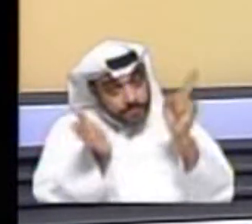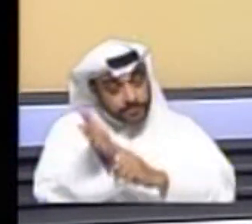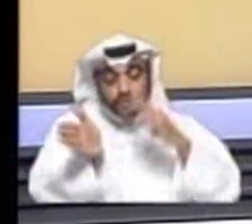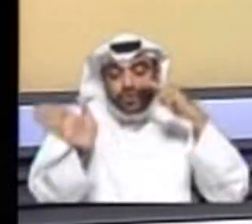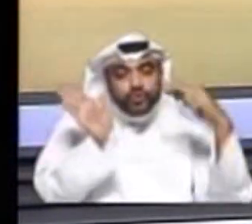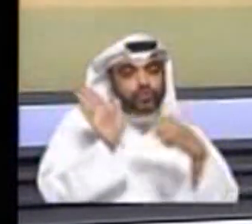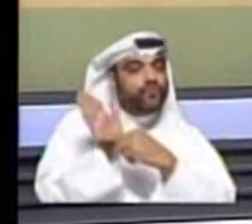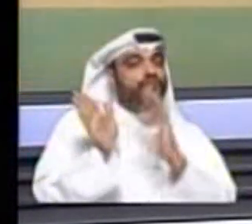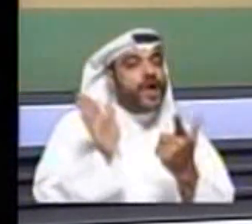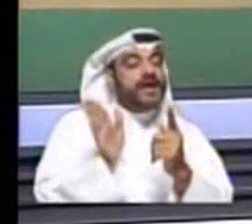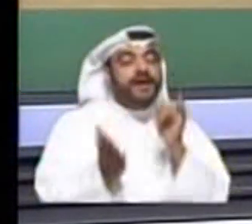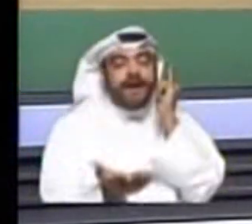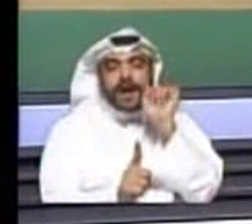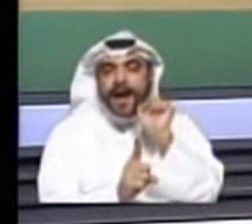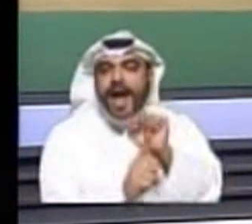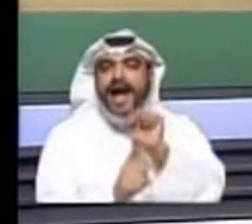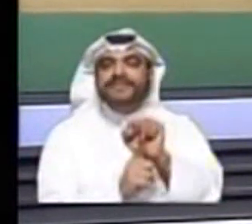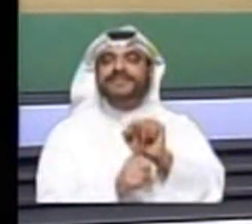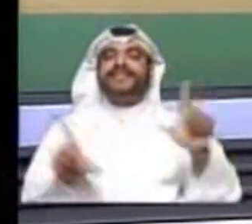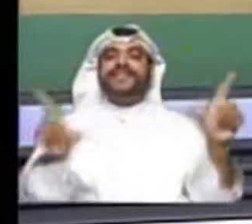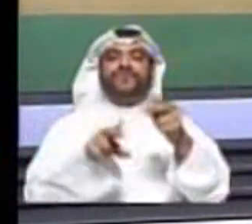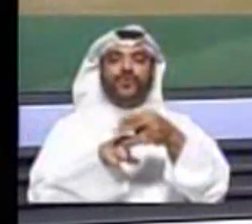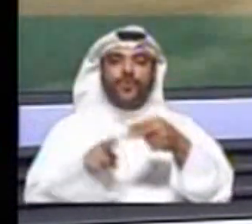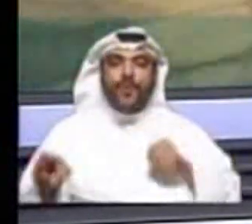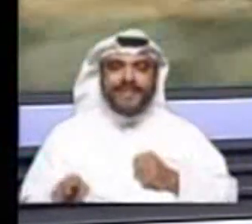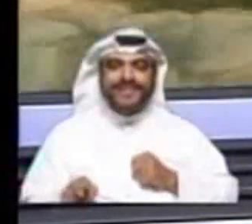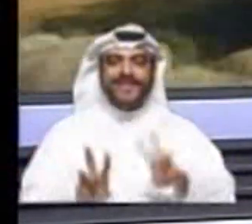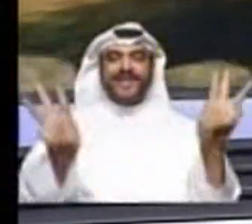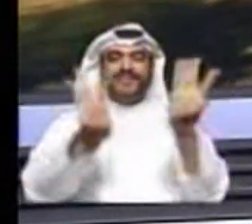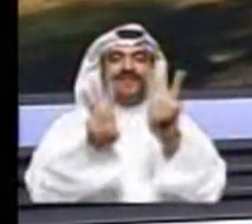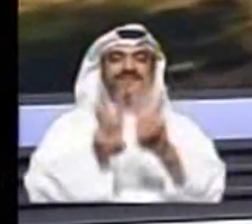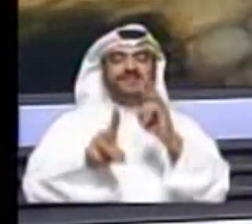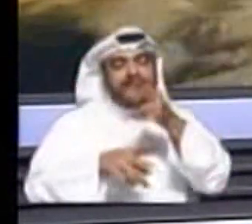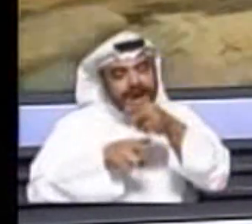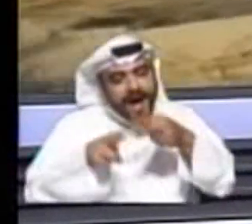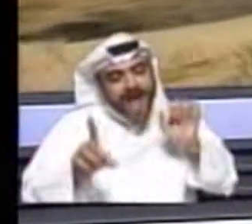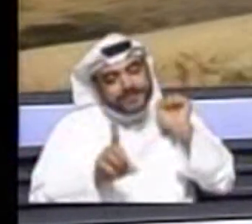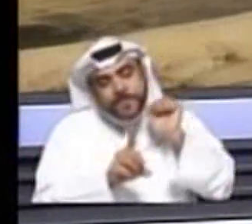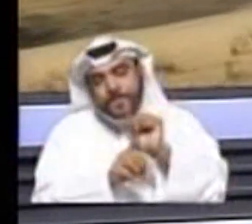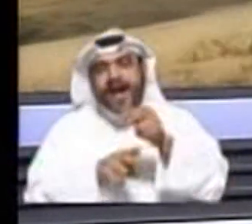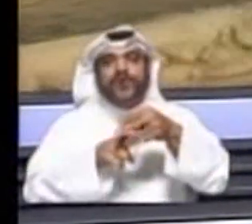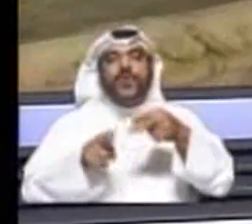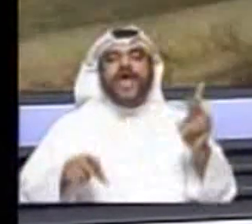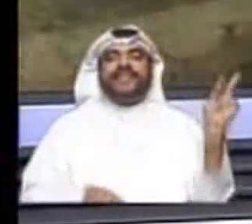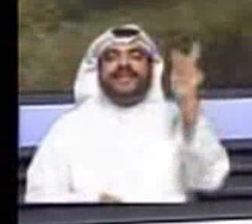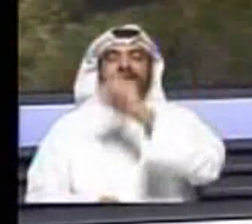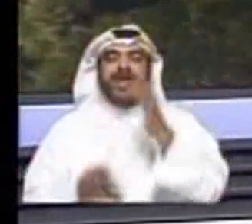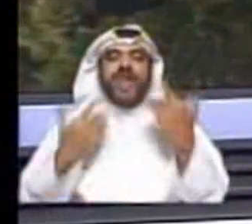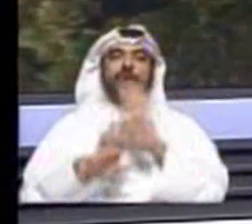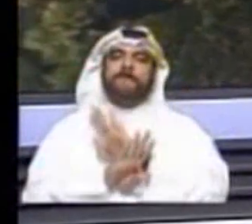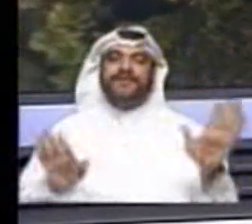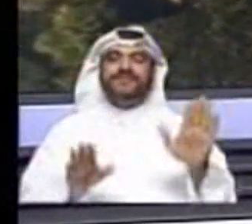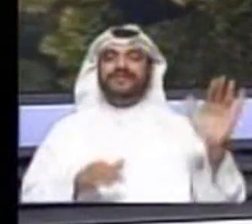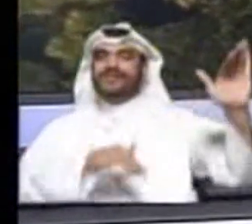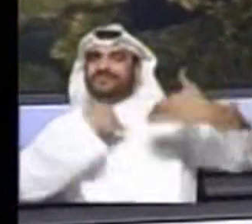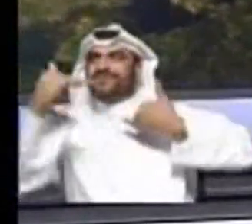والبرامج السياسية في تلفزيون دولة الكويت. يوم الأثنين مثل ما قلنا راح تتجاوز سرعة الرياح 60 كيلومتر في الساعة، وأجواء غائمة وفرص أمطار